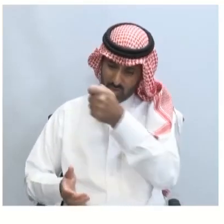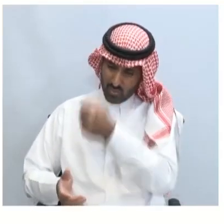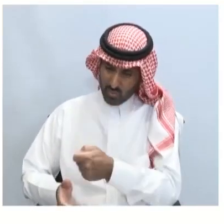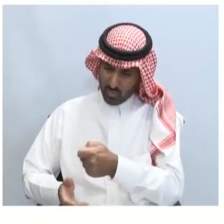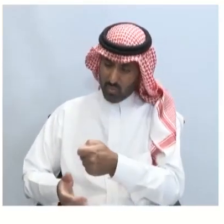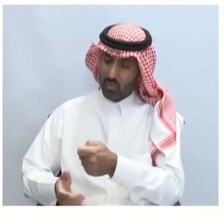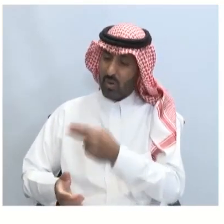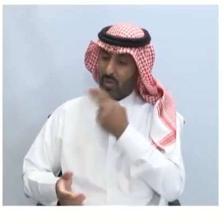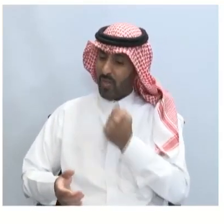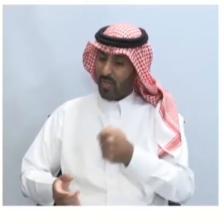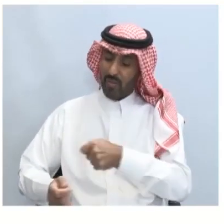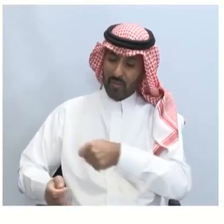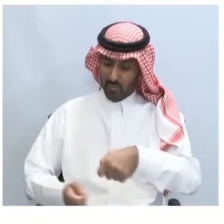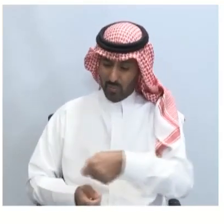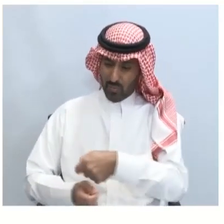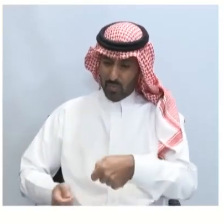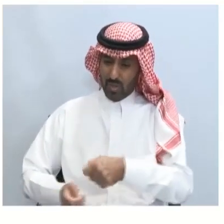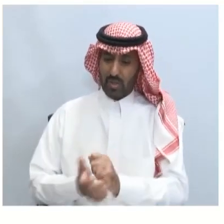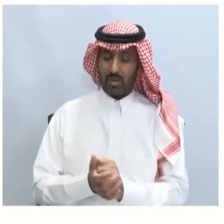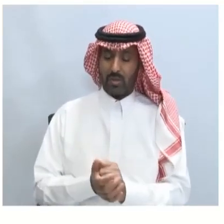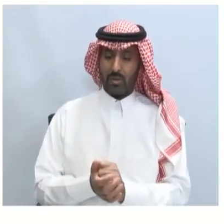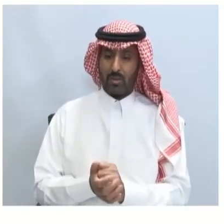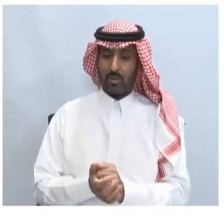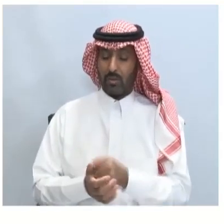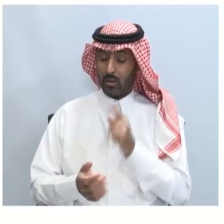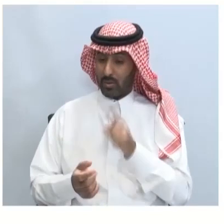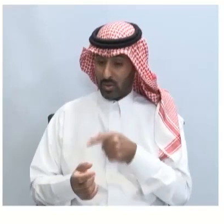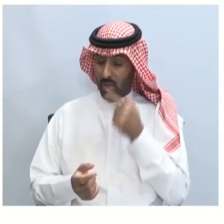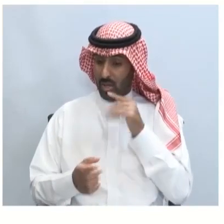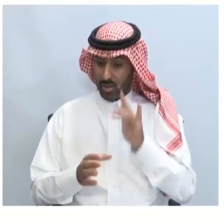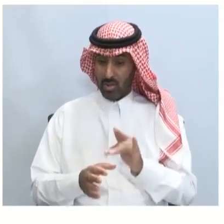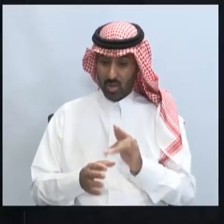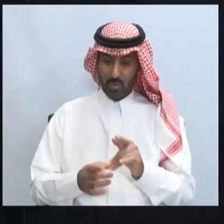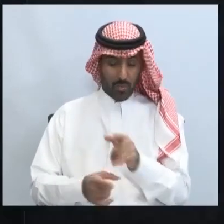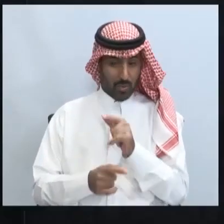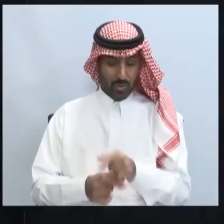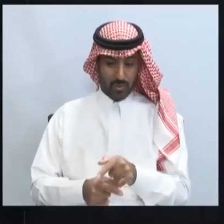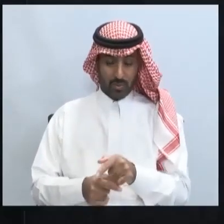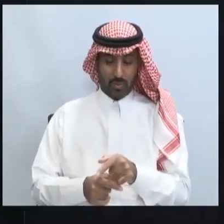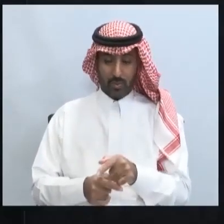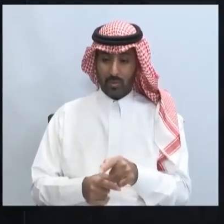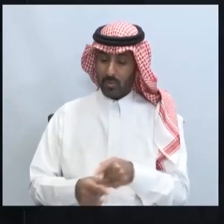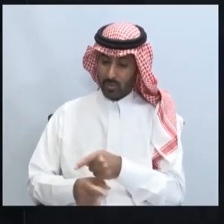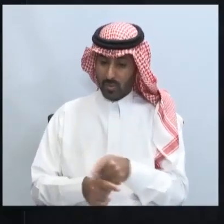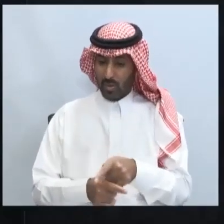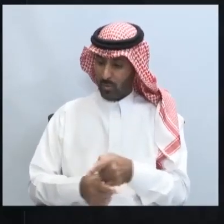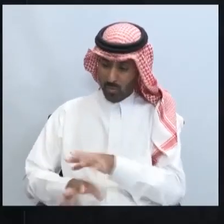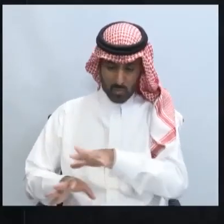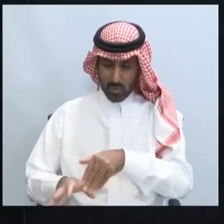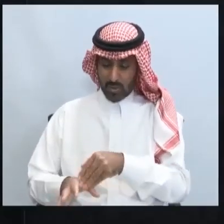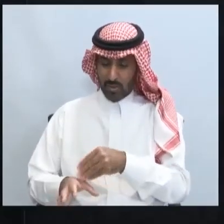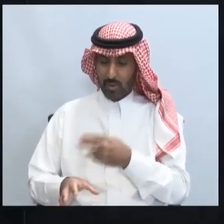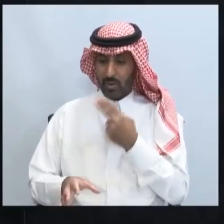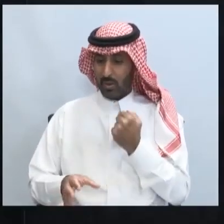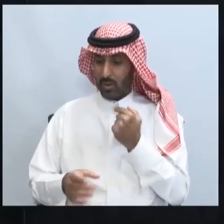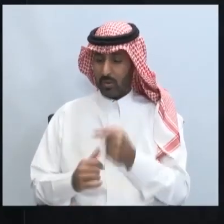الاستعمال اولا انظف اقضي حاجتي بطريقه صحيحه حتى لا يكون هناك اشياء توسخ دوره المياه